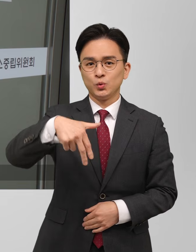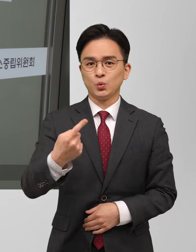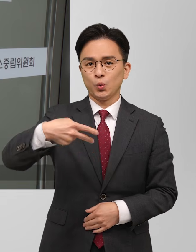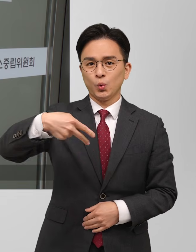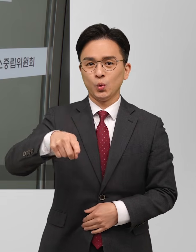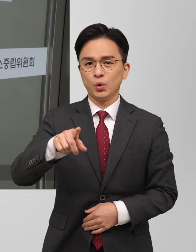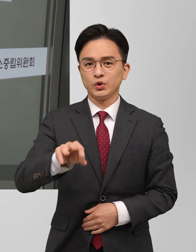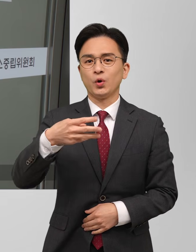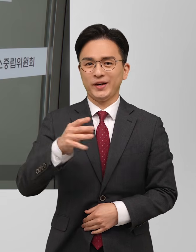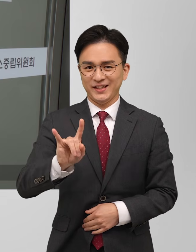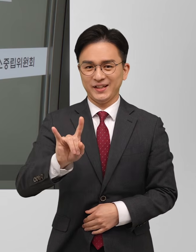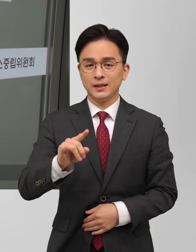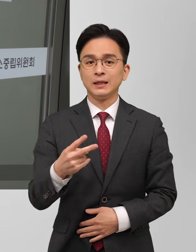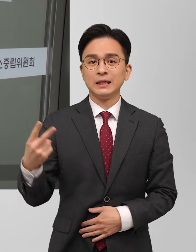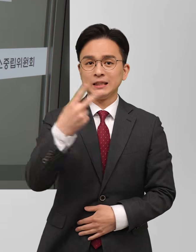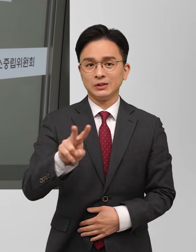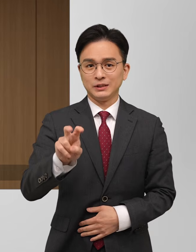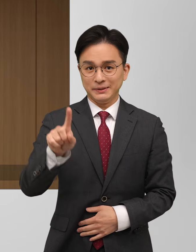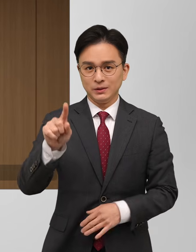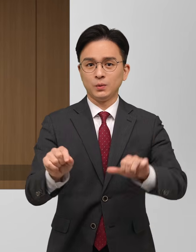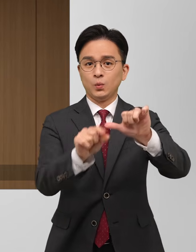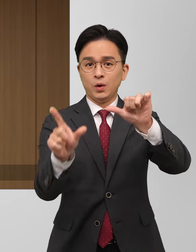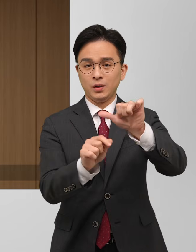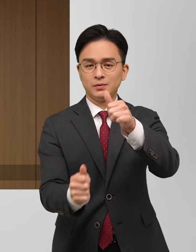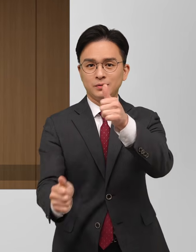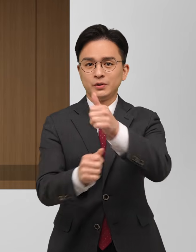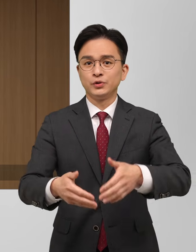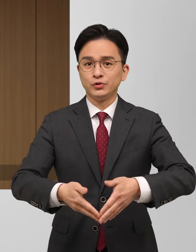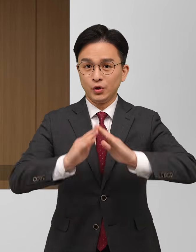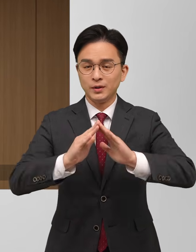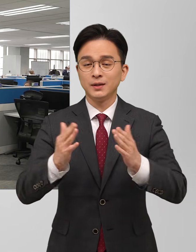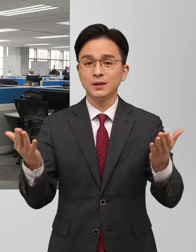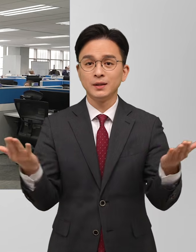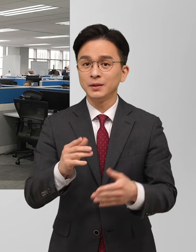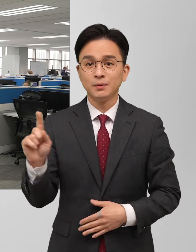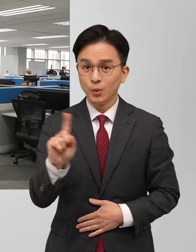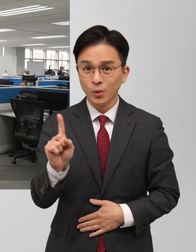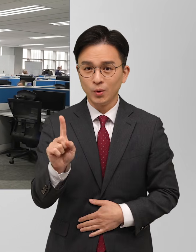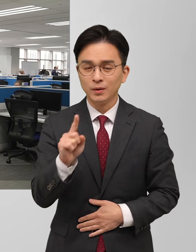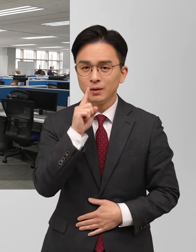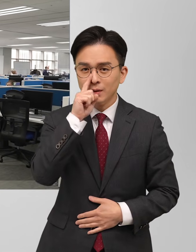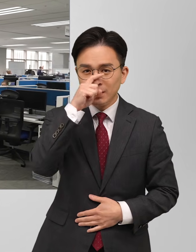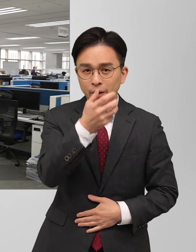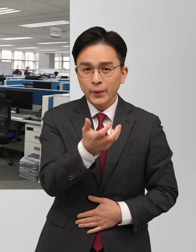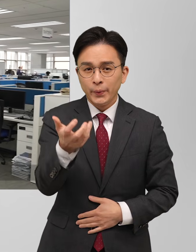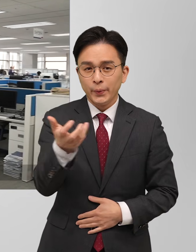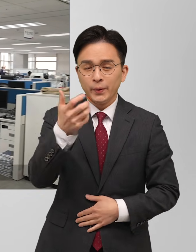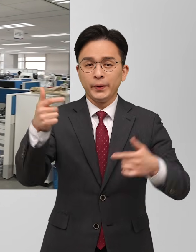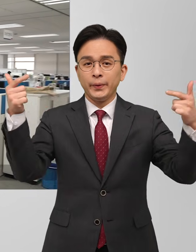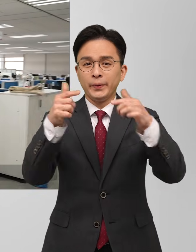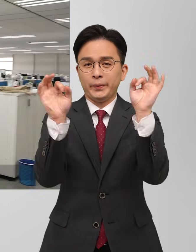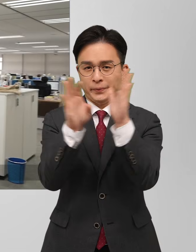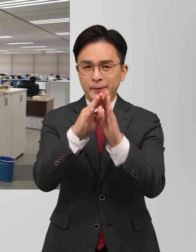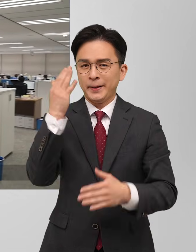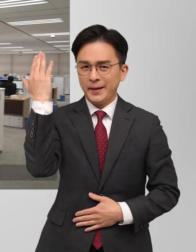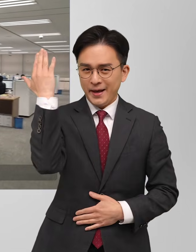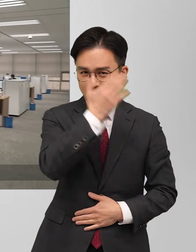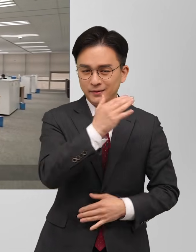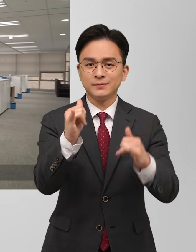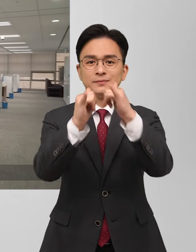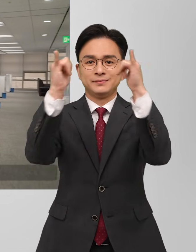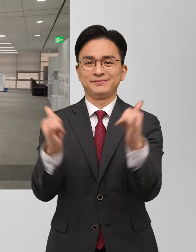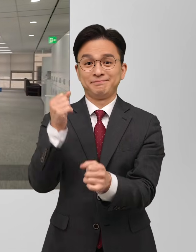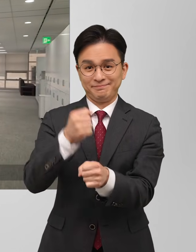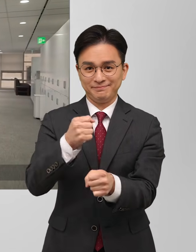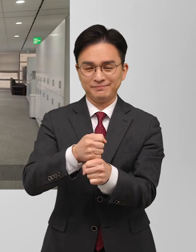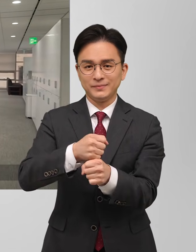조성래입니다. 2021년 5월 설치된 2050 탄소중립위원회는 탄소중립 4.15의 이행, 그리고 녹색성장 추진을 위한